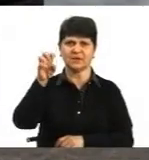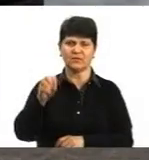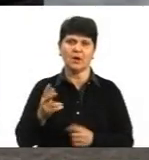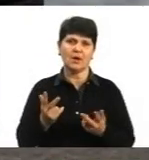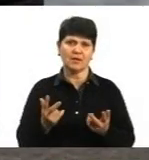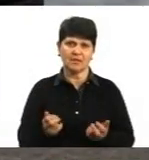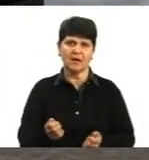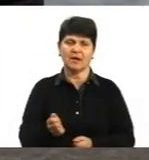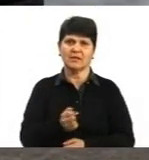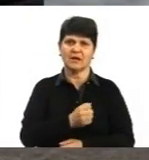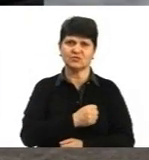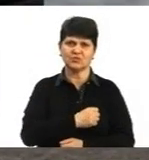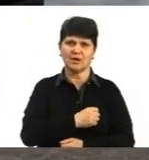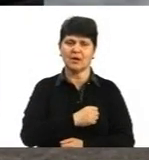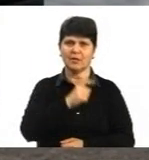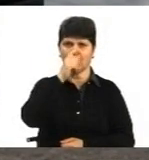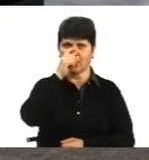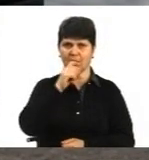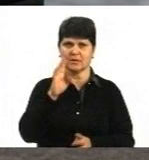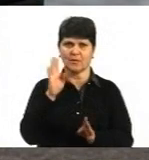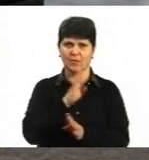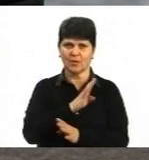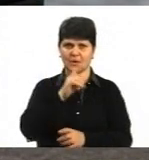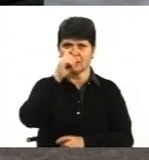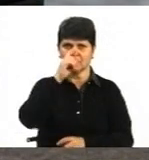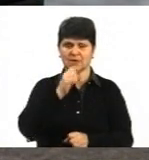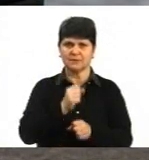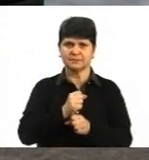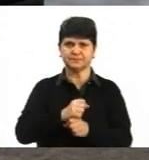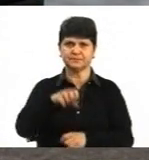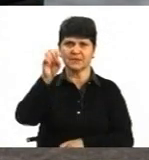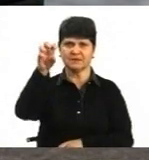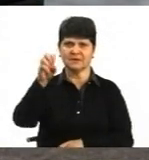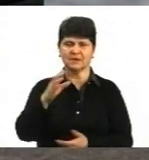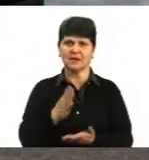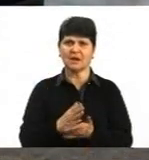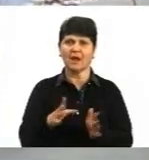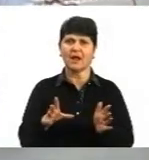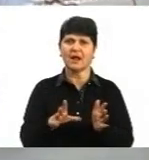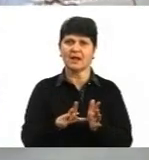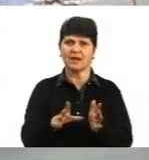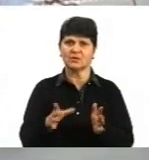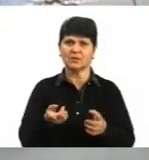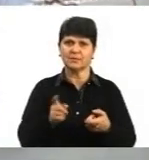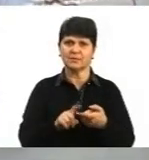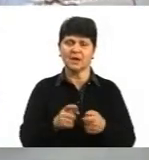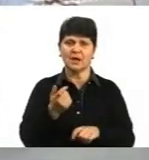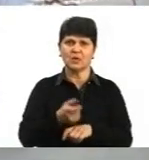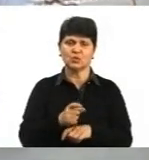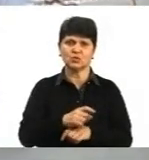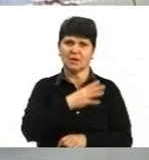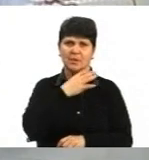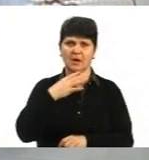жаль, негода наробила багато лиха не тільки світлофором, а й електрикам. Тому дуже багато